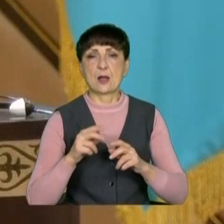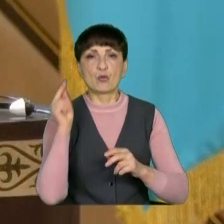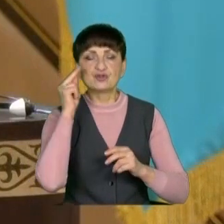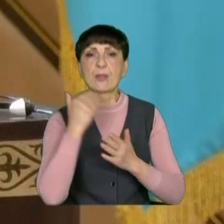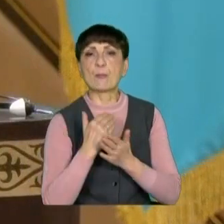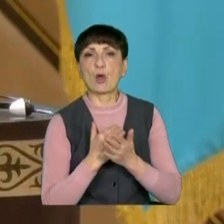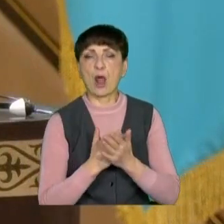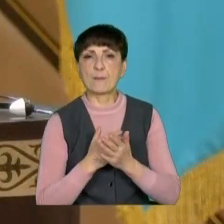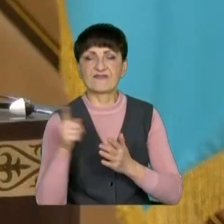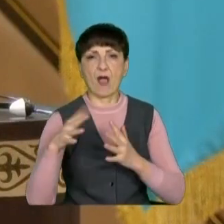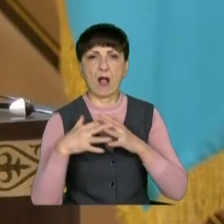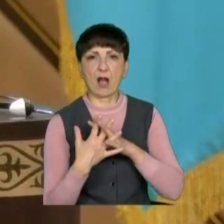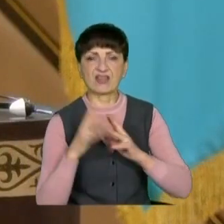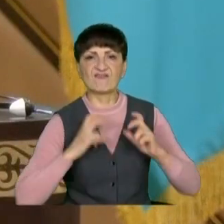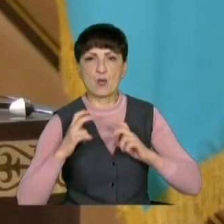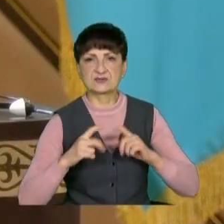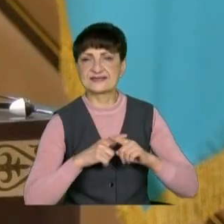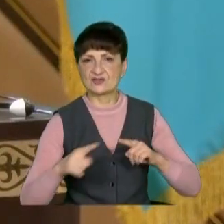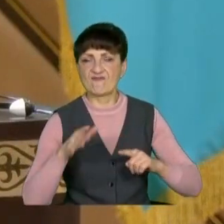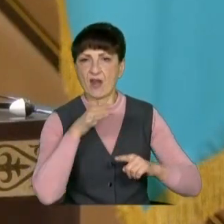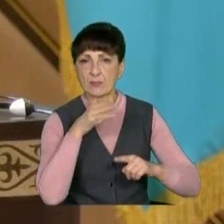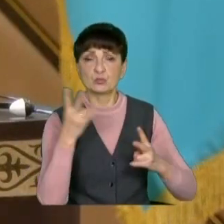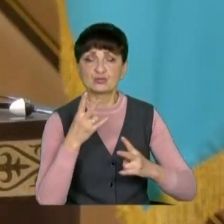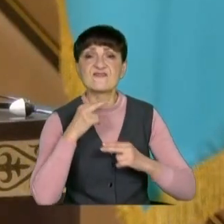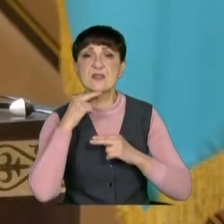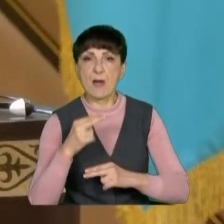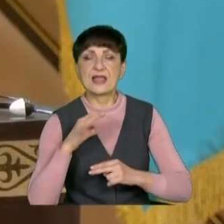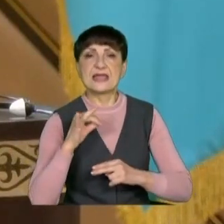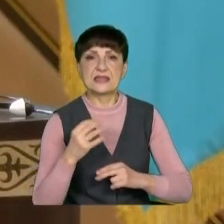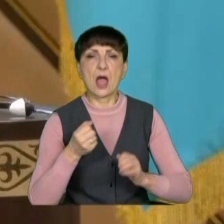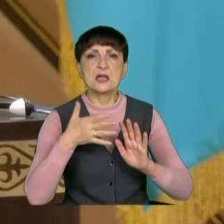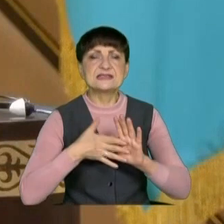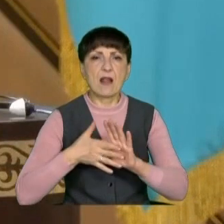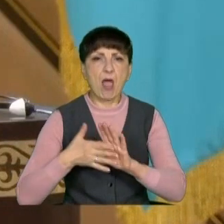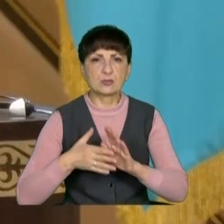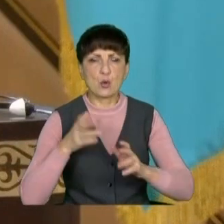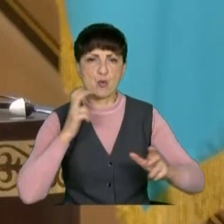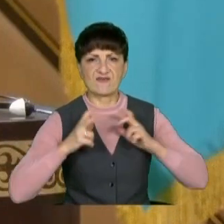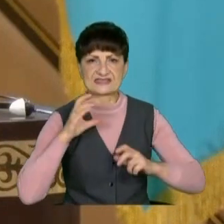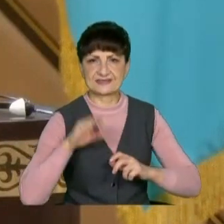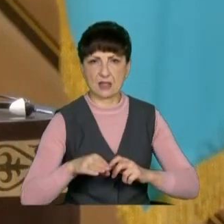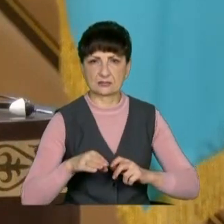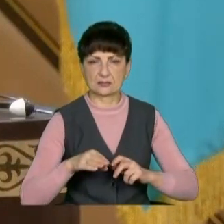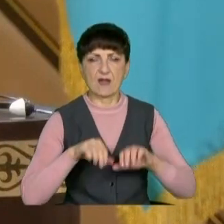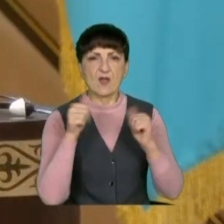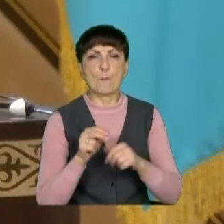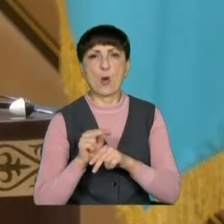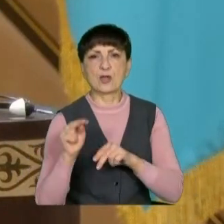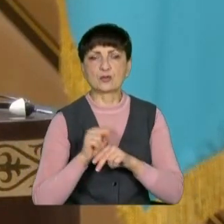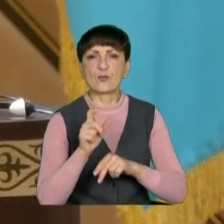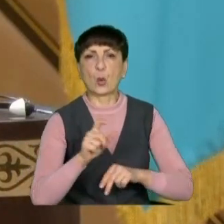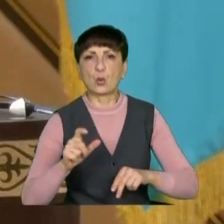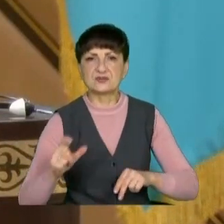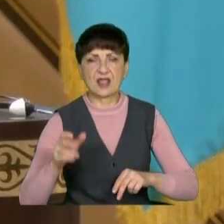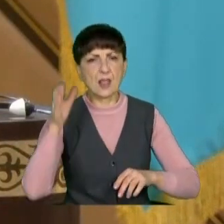программ аграрных вузов с течением времени. Необходимо обратить внимание и на исследовательские университеты в модели подготовка кадров,